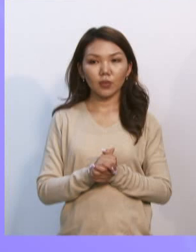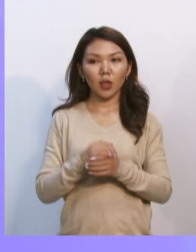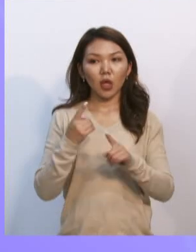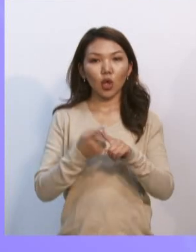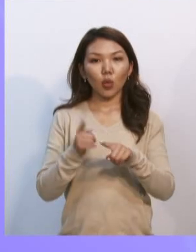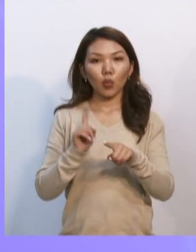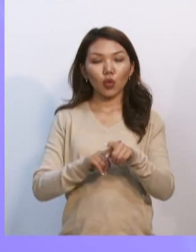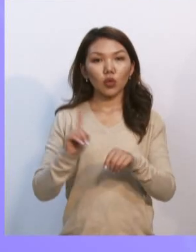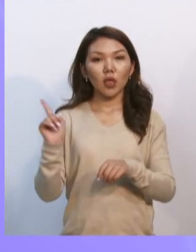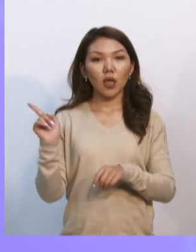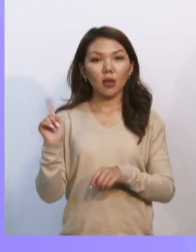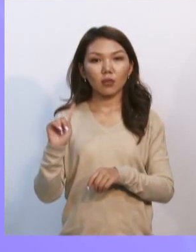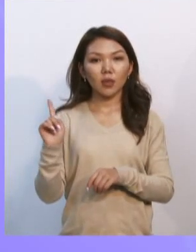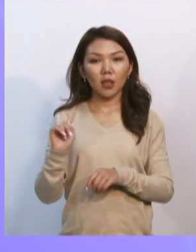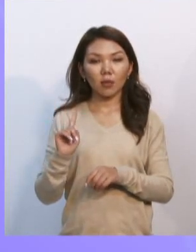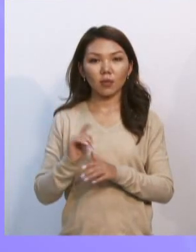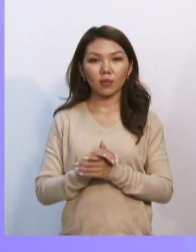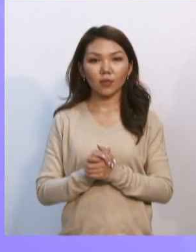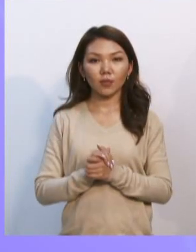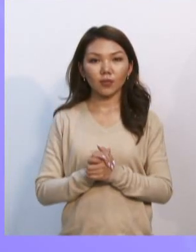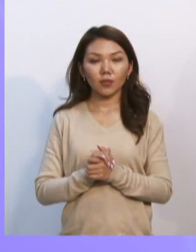Бул эмне?